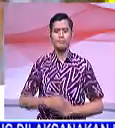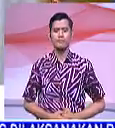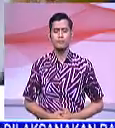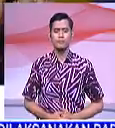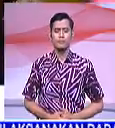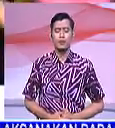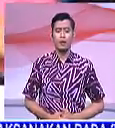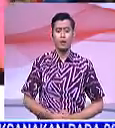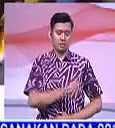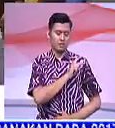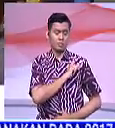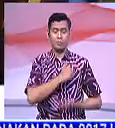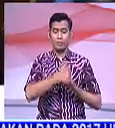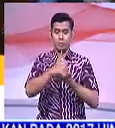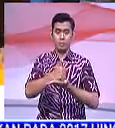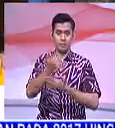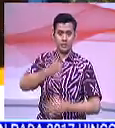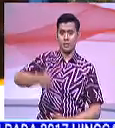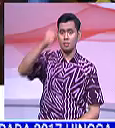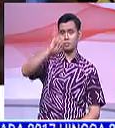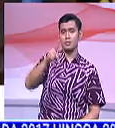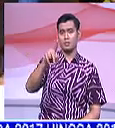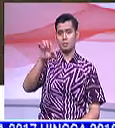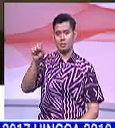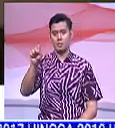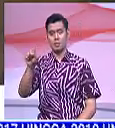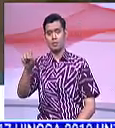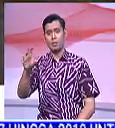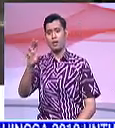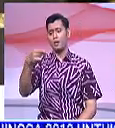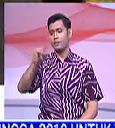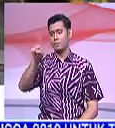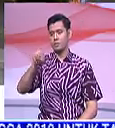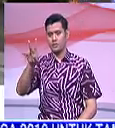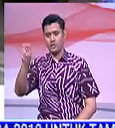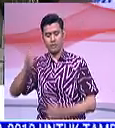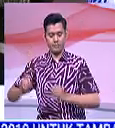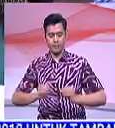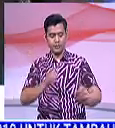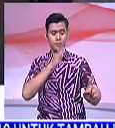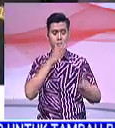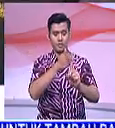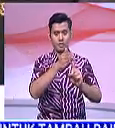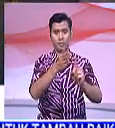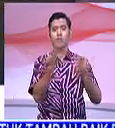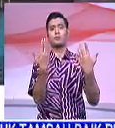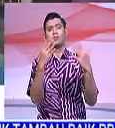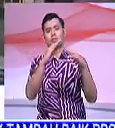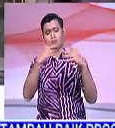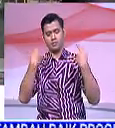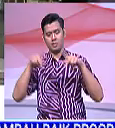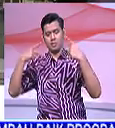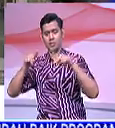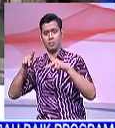menurut ketua penolong pengarah penguatkuasa Jobs Muhammad hafizhuddin abiriah operasi melumpuhkan premis dan individu yang bertanggung